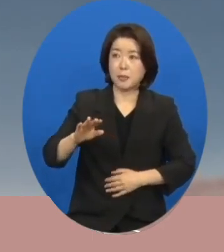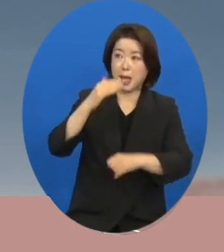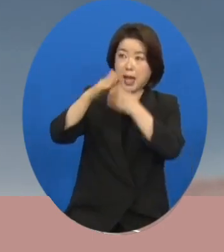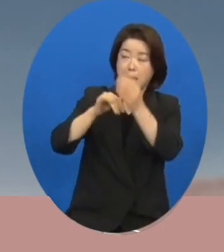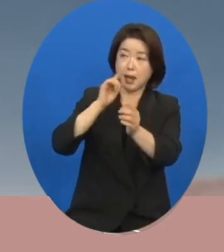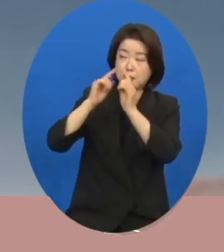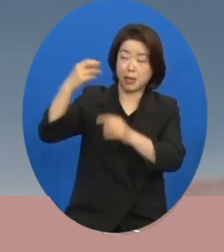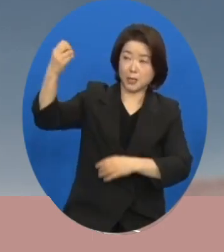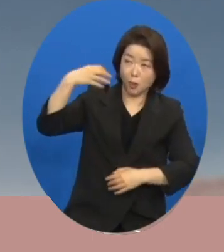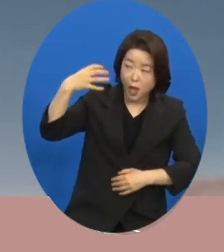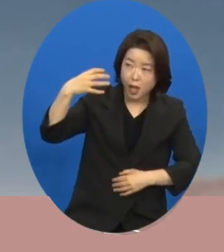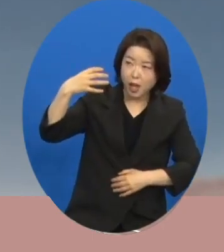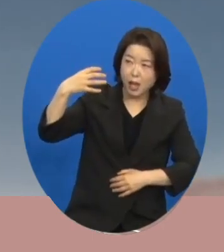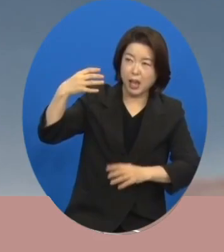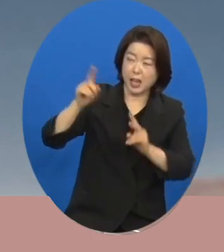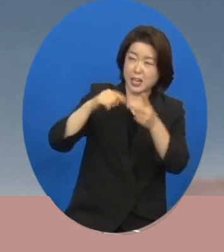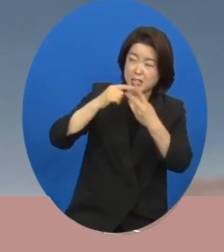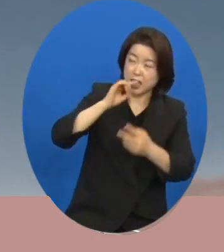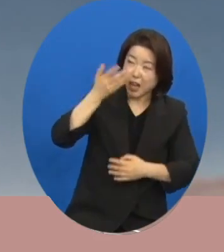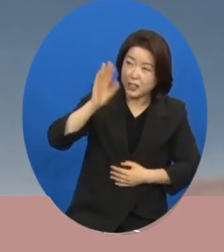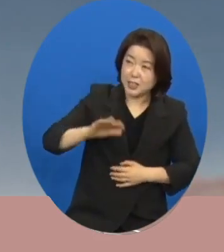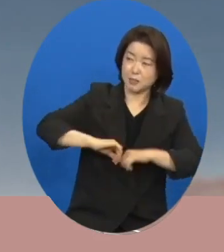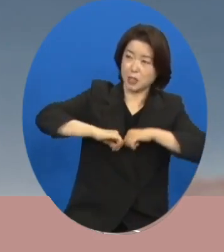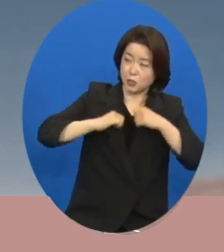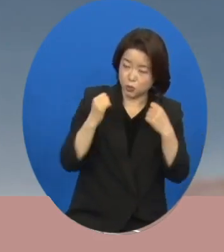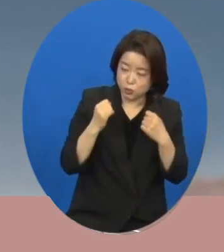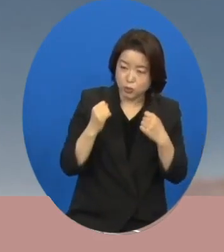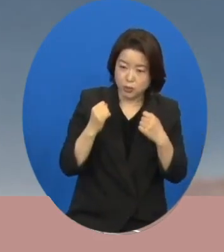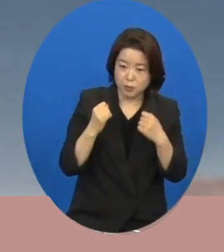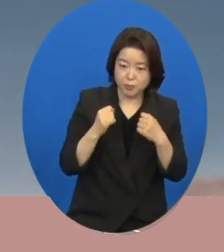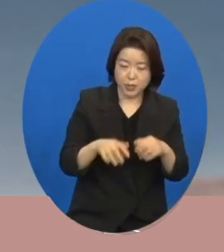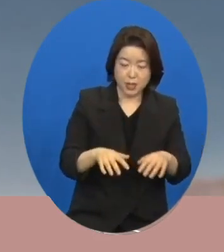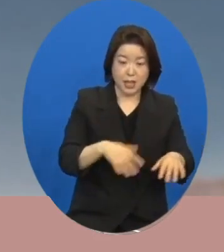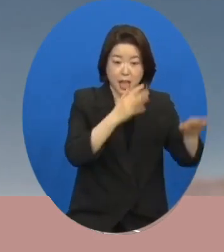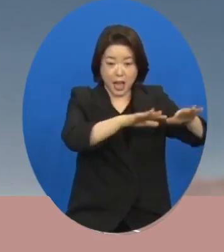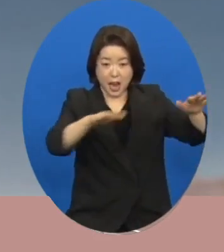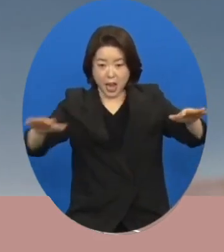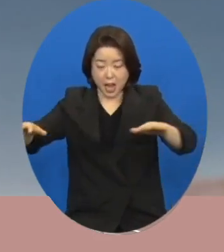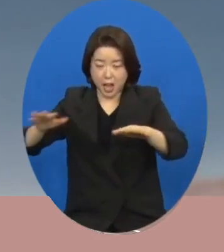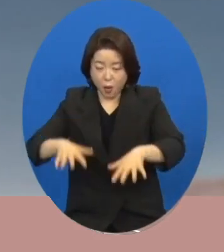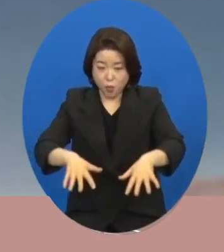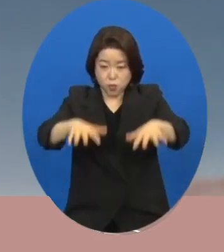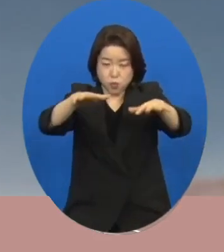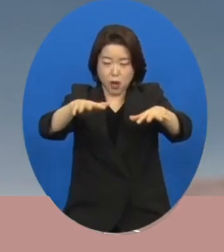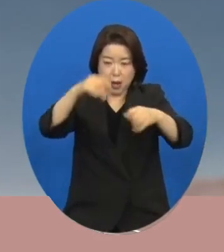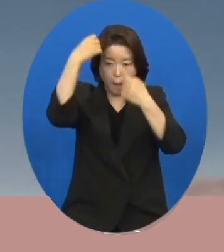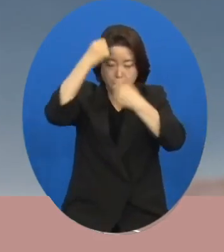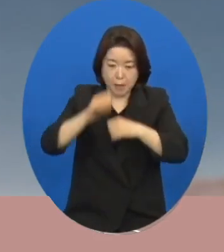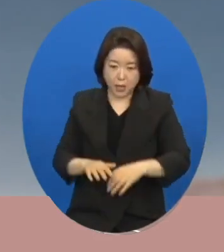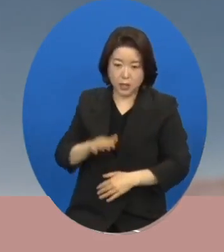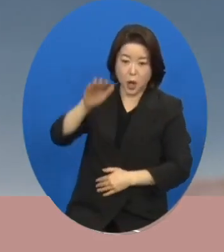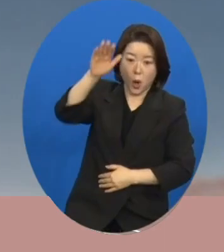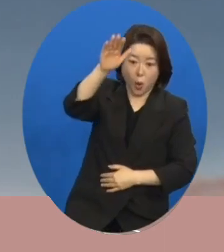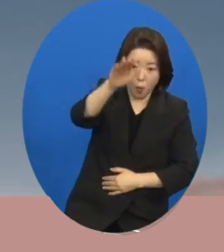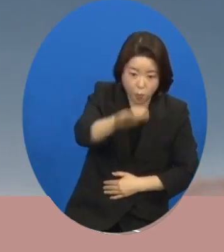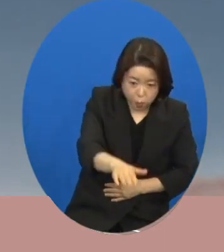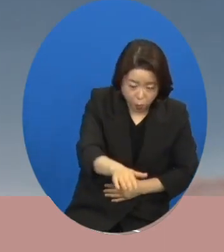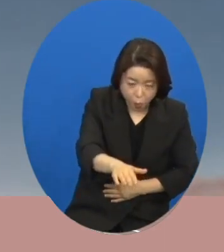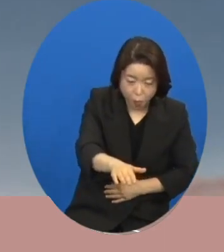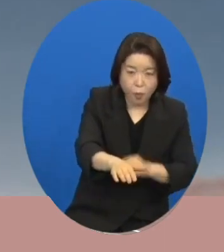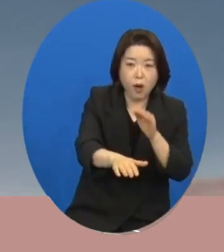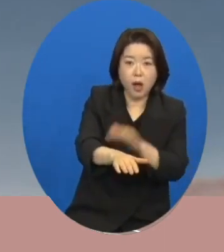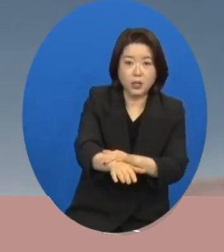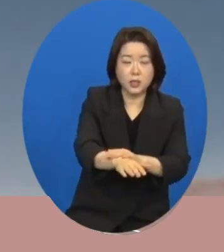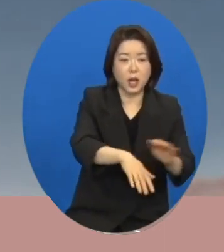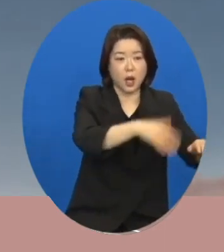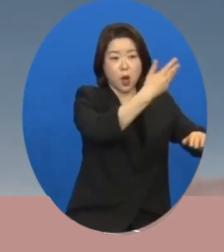이해되진 않지만 순종해서 발바닥을 강에 딱 닿는 순간 딱 닿자마자 요단강이 그치게 되고